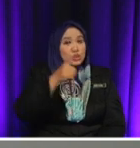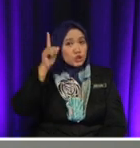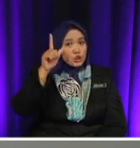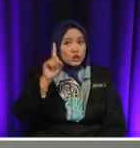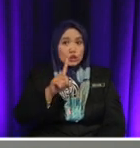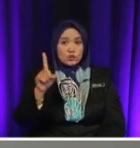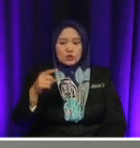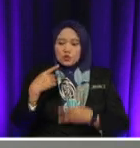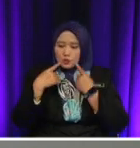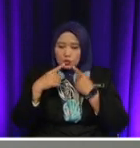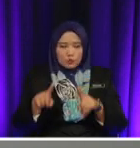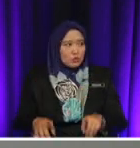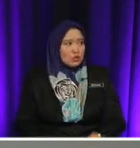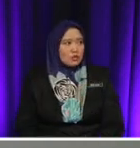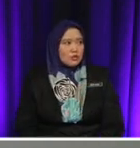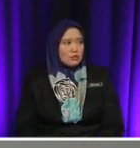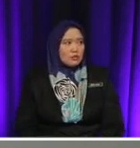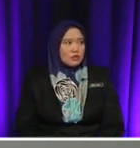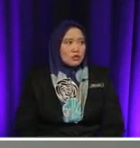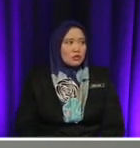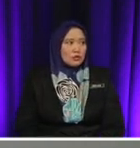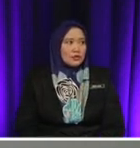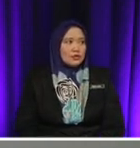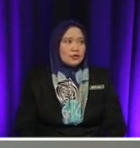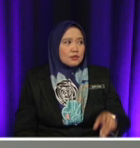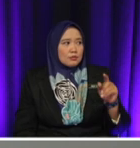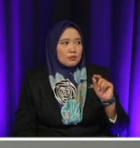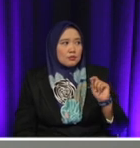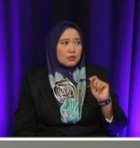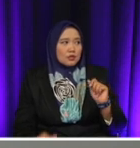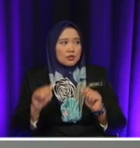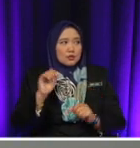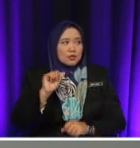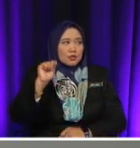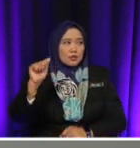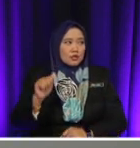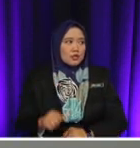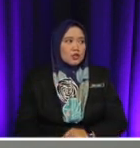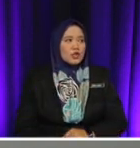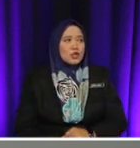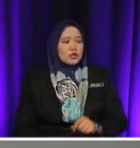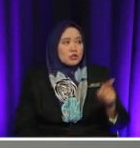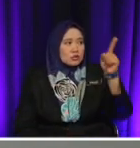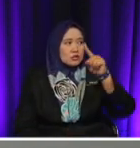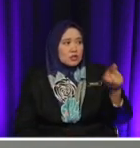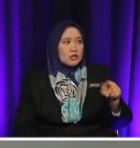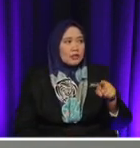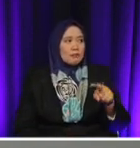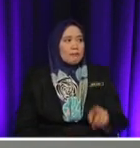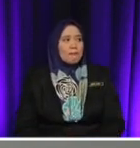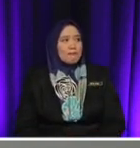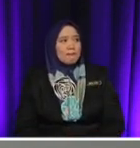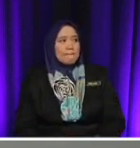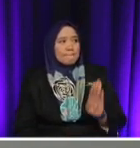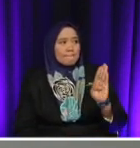adalah jawapannya pada bahagian Tempurung dia minyak yang paling a apa berkualiti okey a minyak